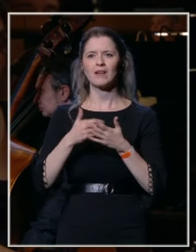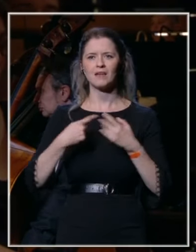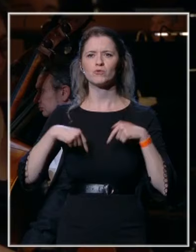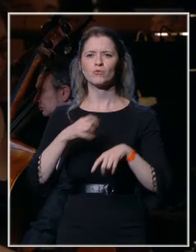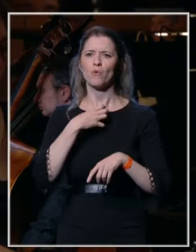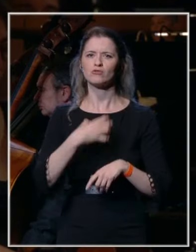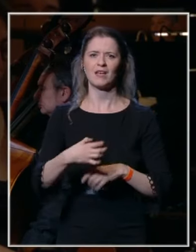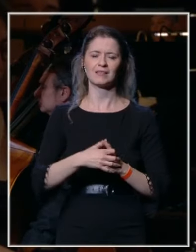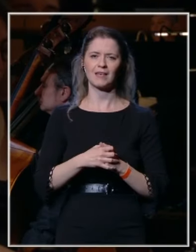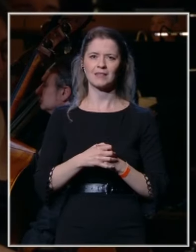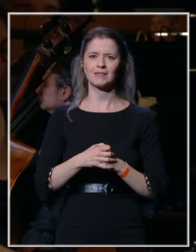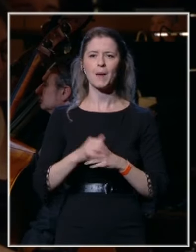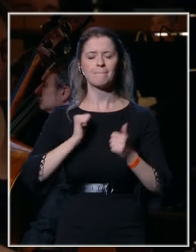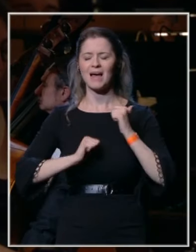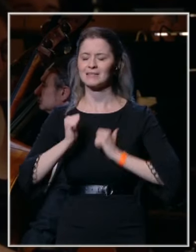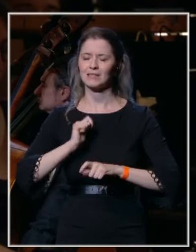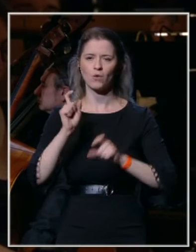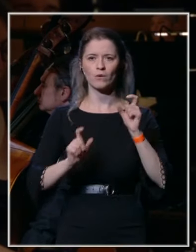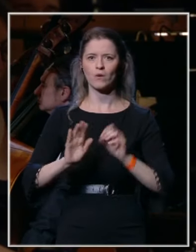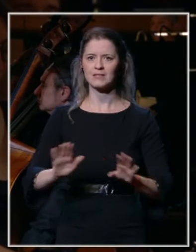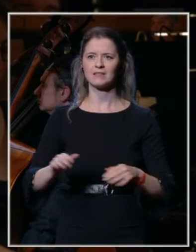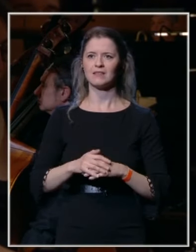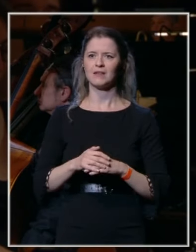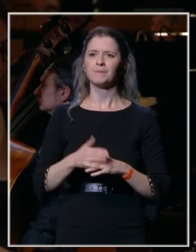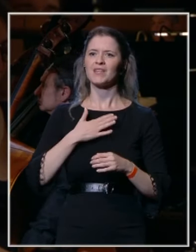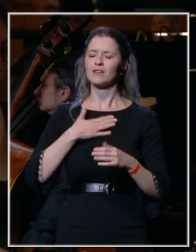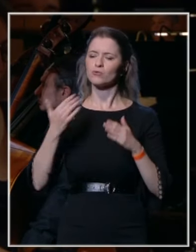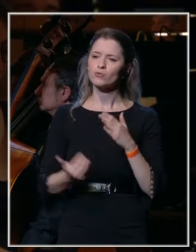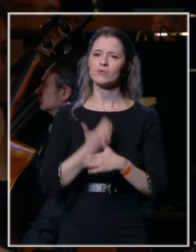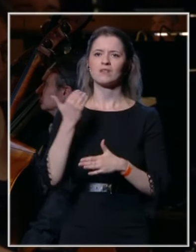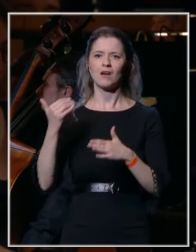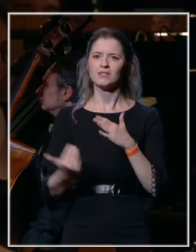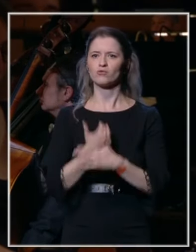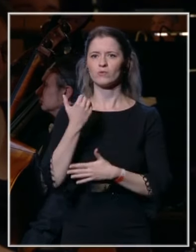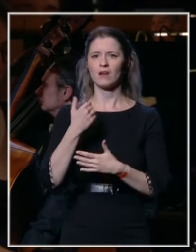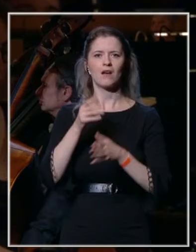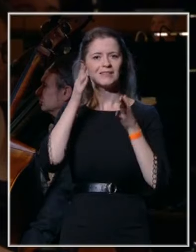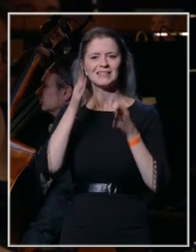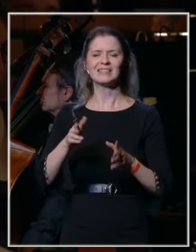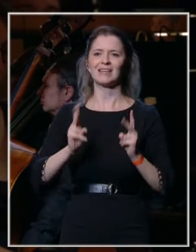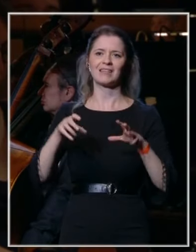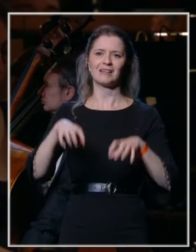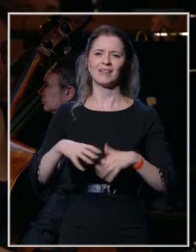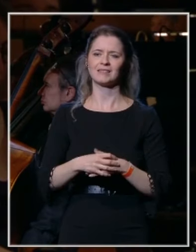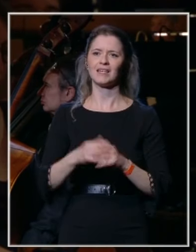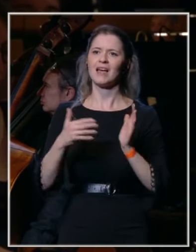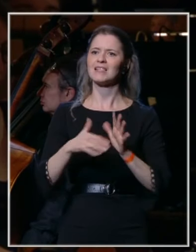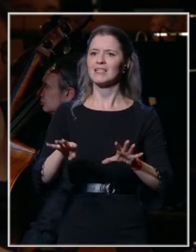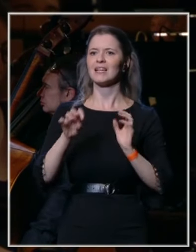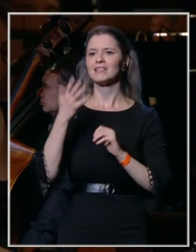és mártírjainkhoz, nekünk újra és újra hitet kell tennünk